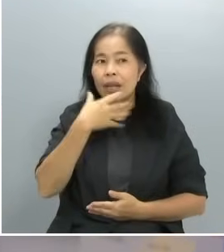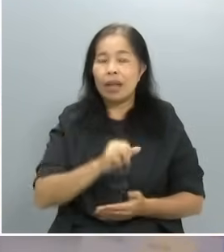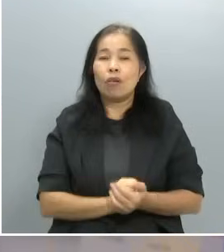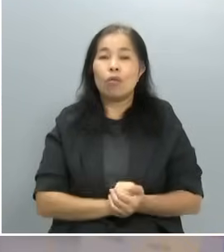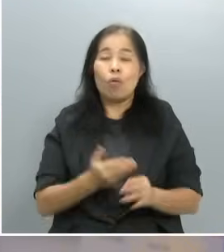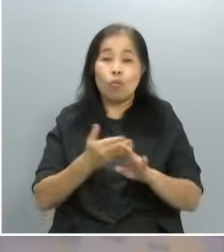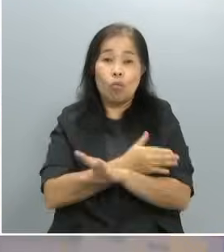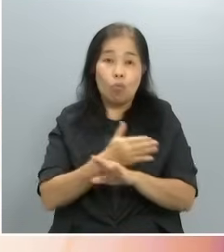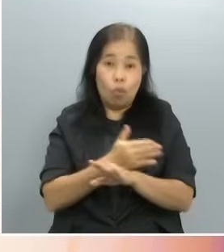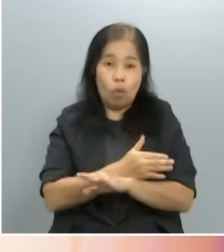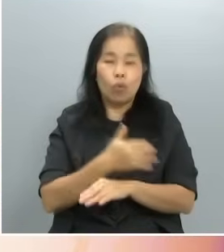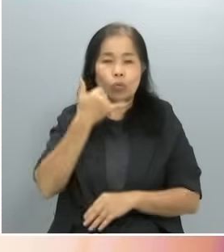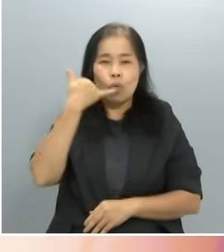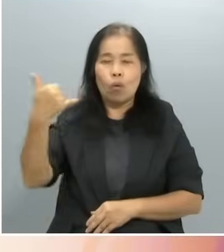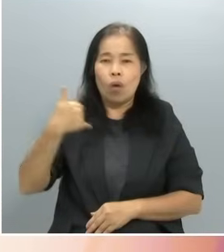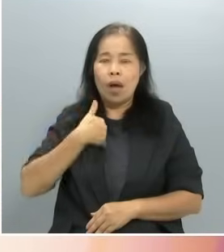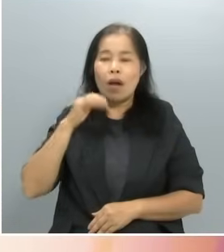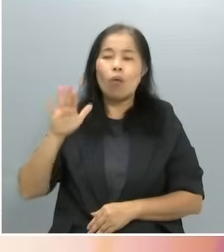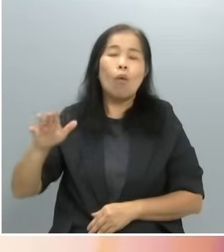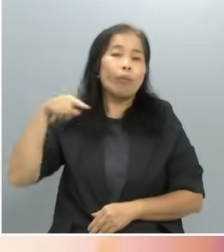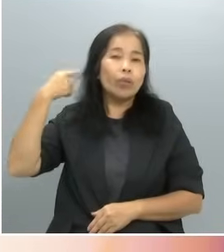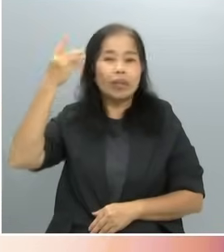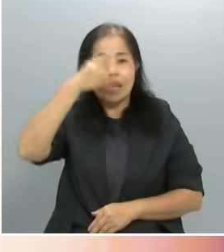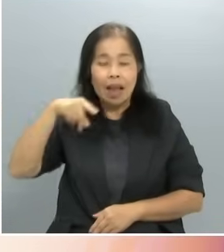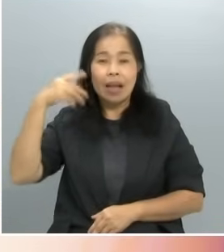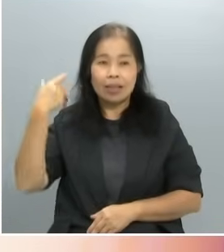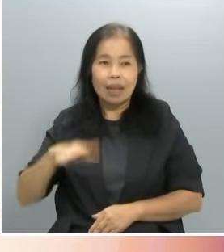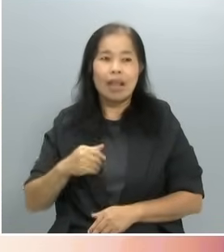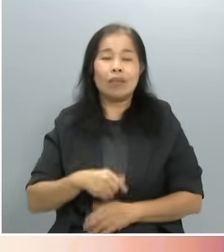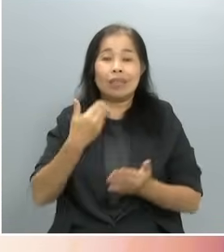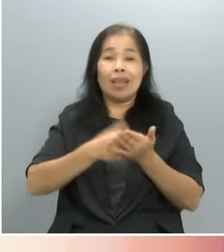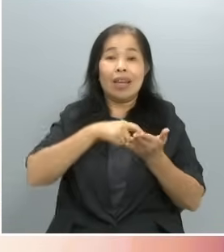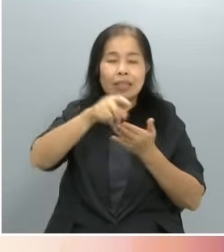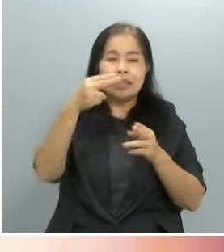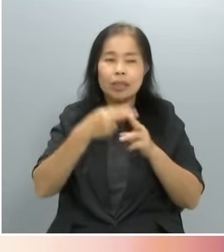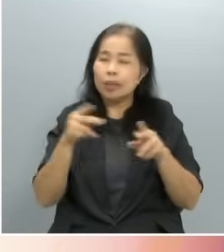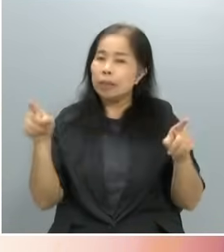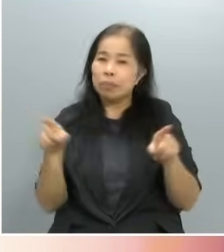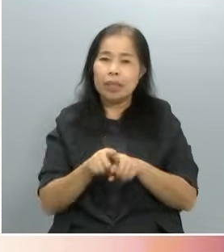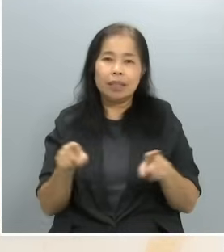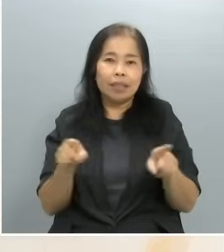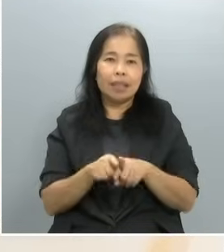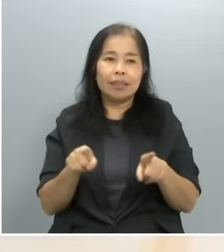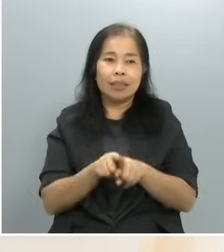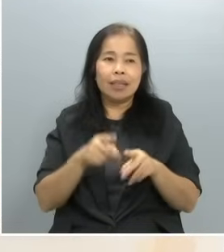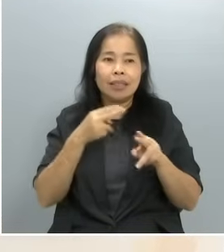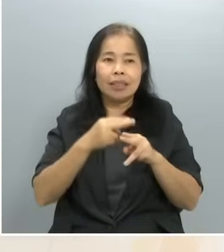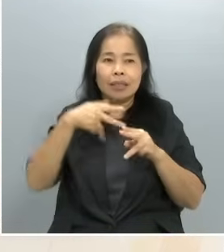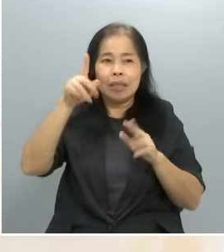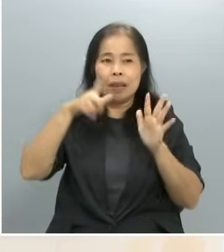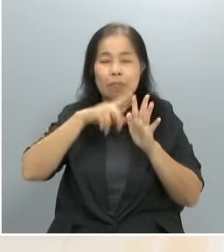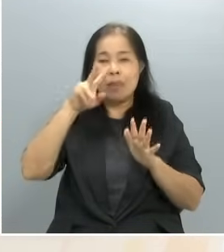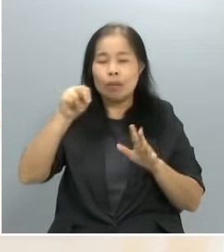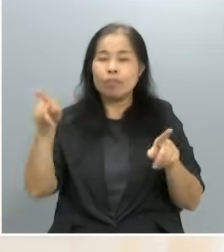ที่มิจฉาชีพโทรหาคุณตาลนะคะแล้วบัญชีปลายทางเป็นบัญชีเดียวกันกับที่พี่ตาลโดนเลยชื่อนายภาณุพันธุ์